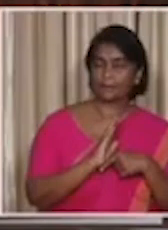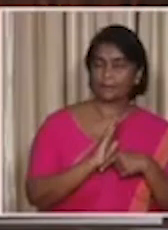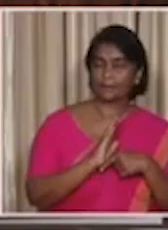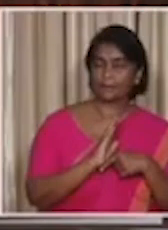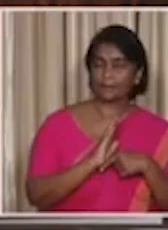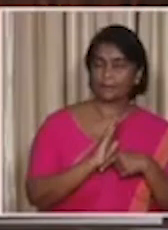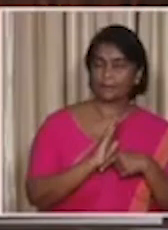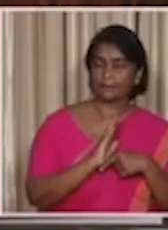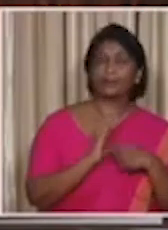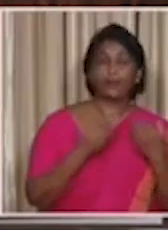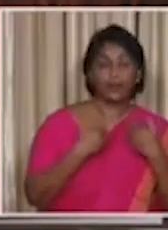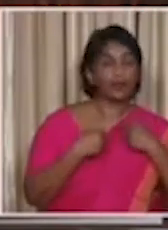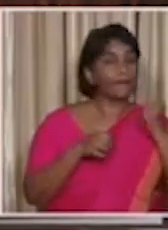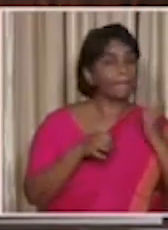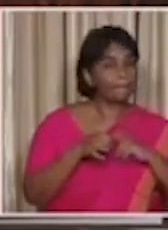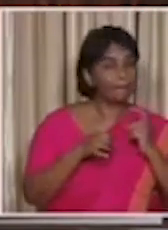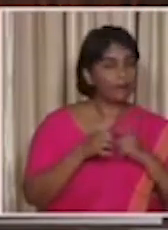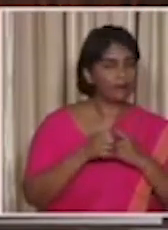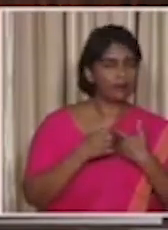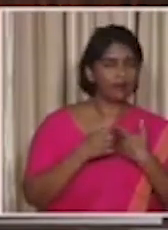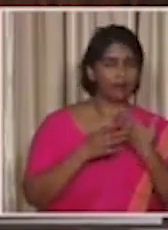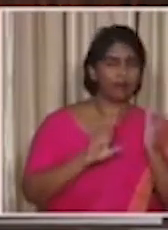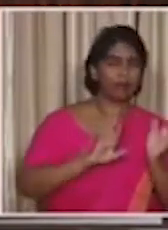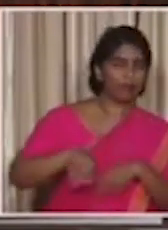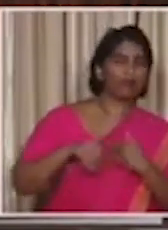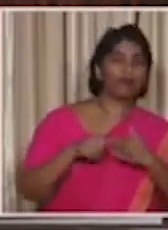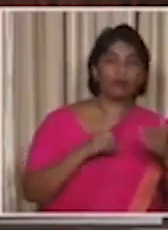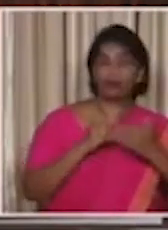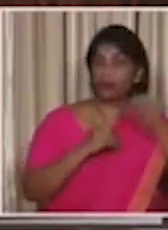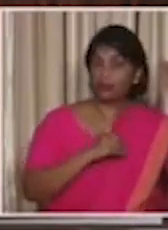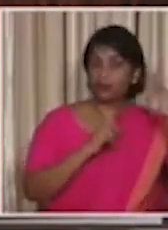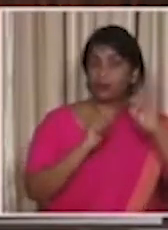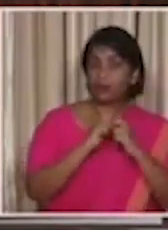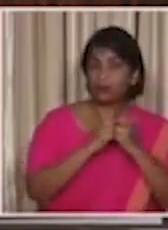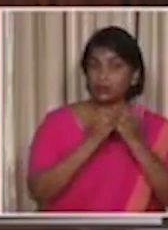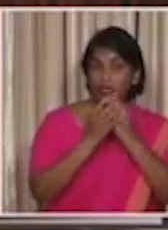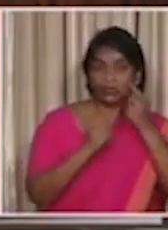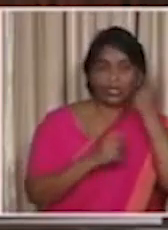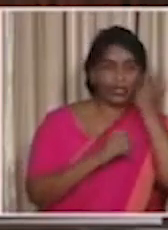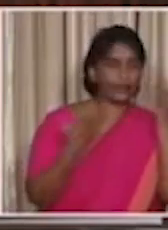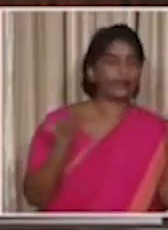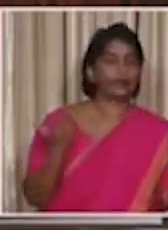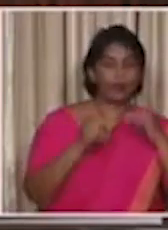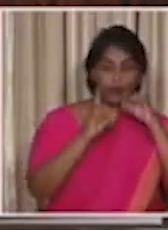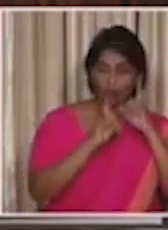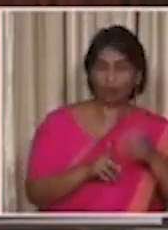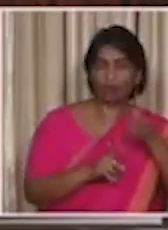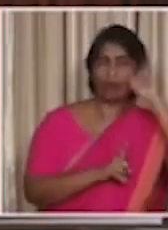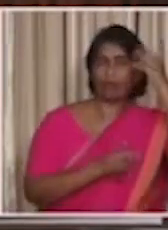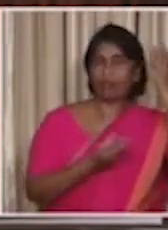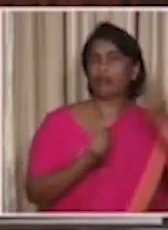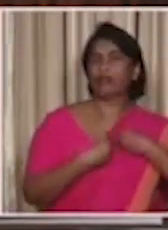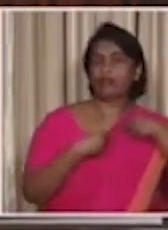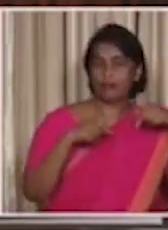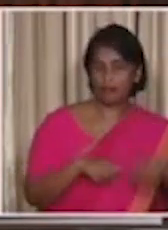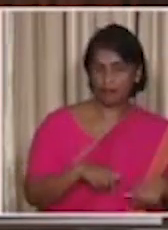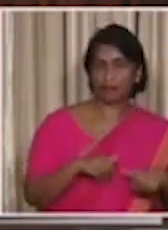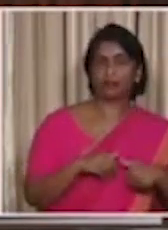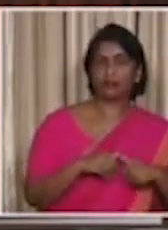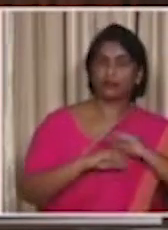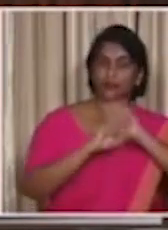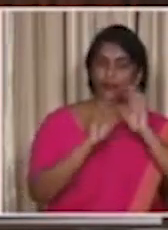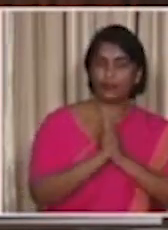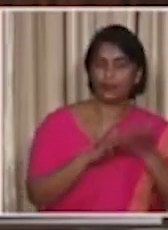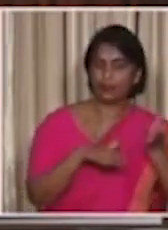term. අප ප්‍රශ්නය මගහැර ගියා මිස දීර්ඝකාලීන විසඳුම සෙව්වේ නැහැ. ඒ විපාකය තමයි අද අපි සැම